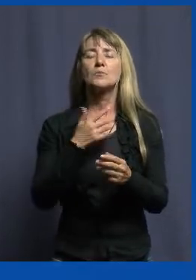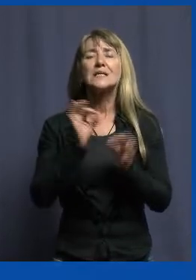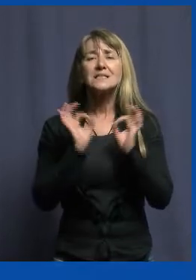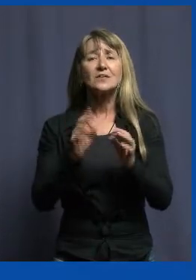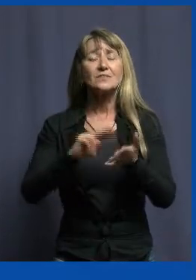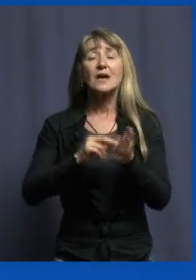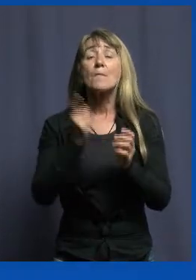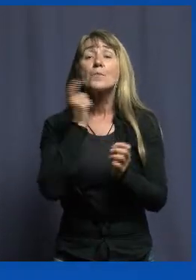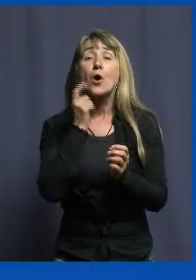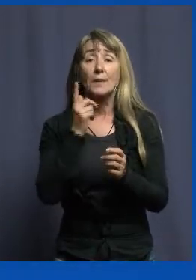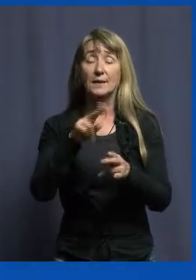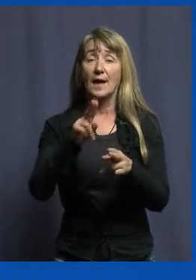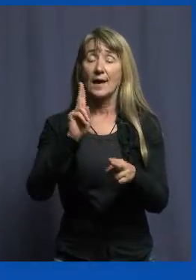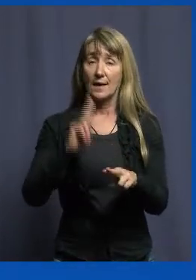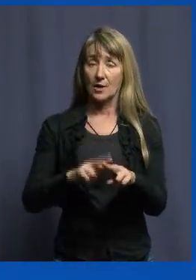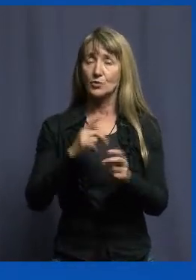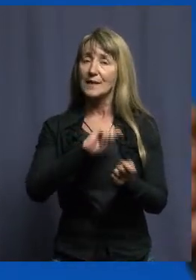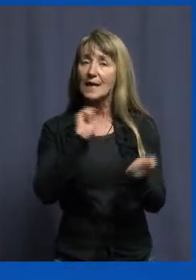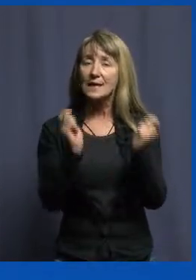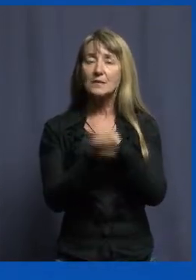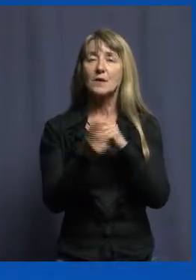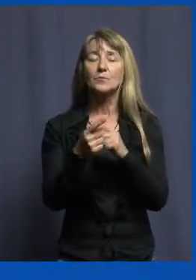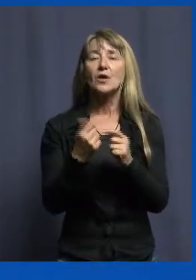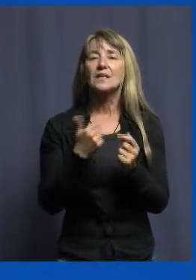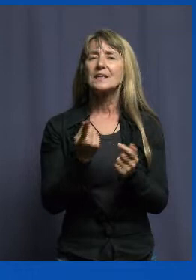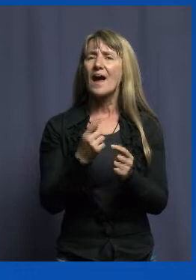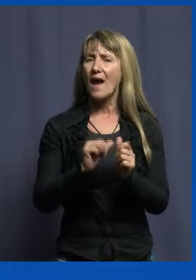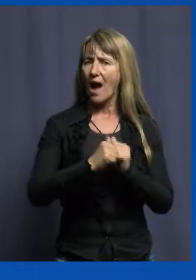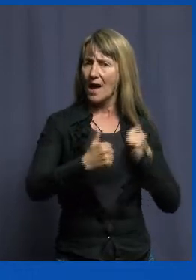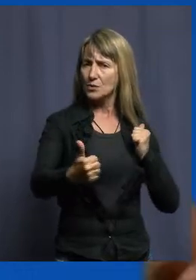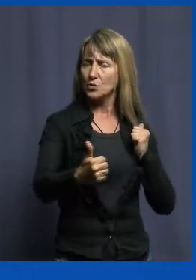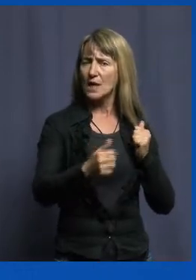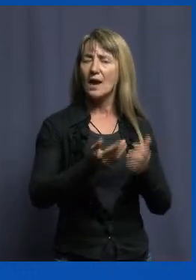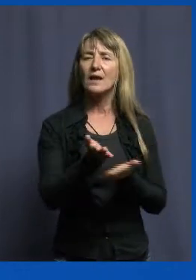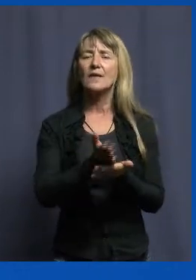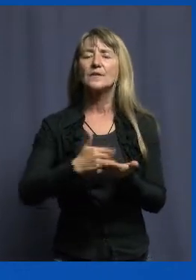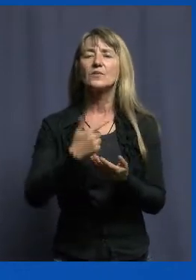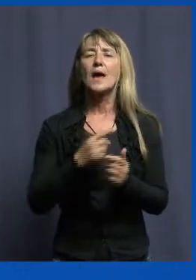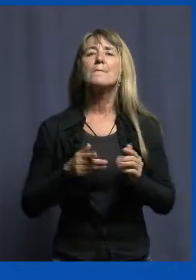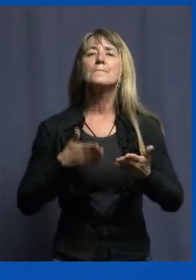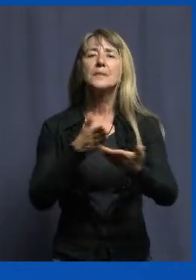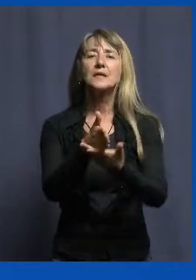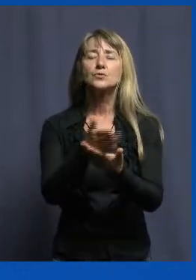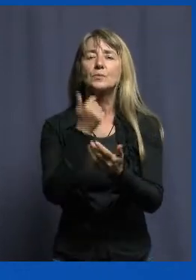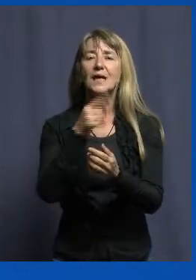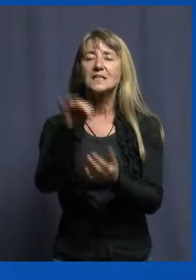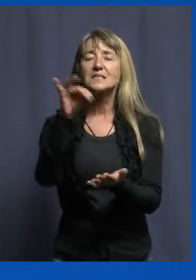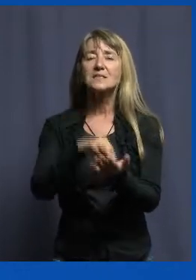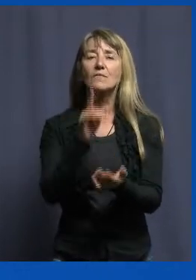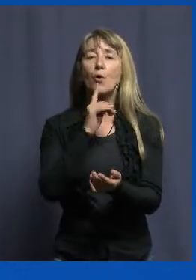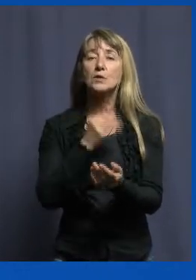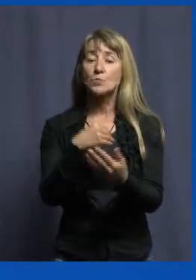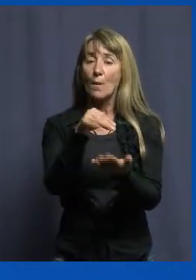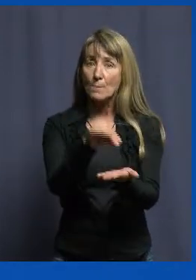svaki probali da rešimo. Dakle, da izmenimo potpuno i taj asocijalni deo i taj pristup uopšte i da te ciljeve koje smo